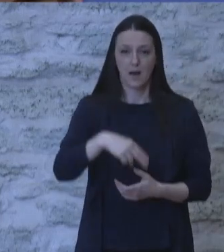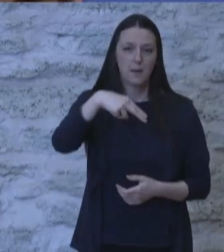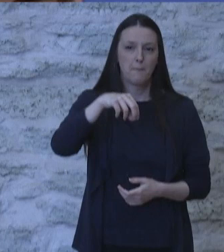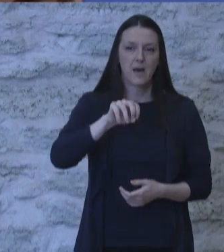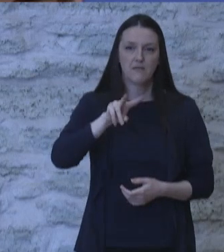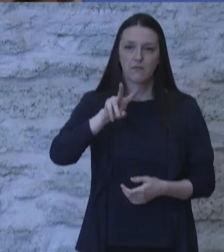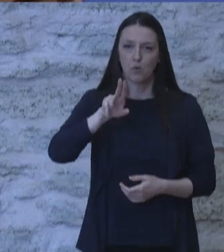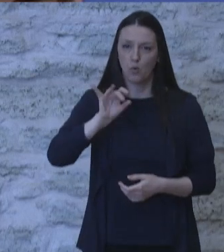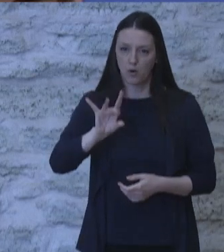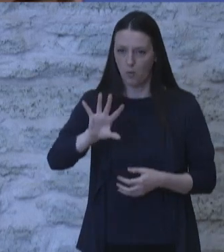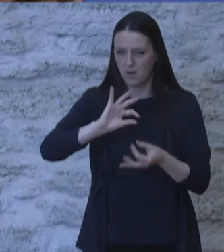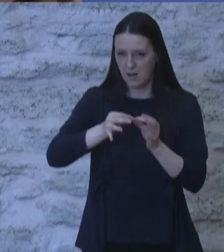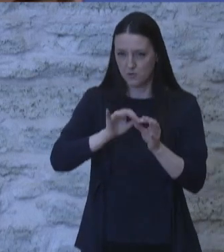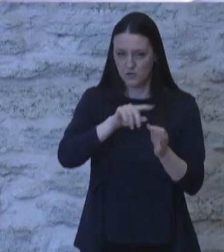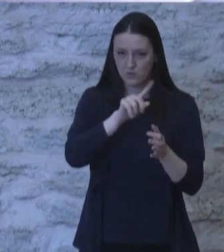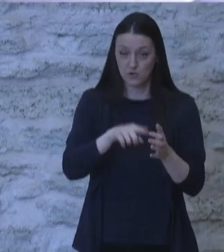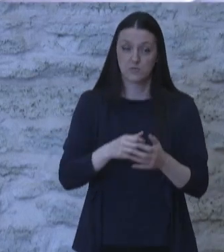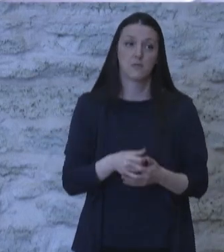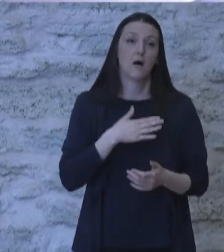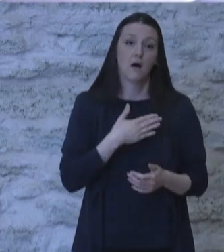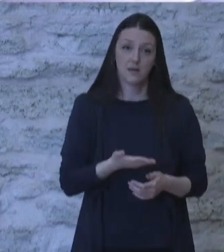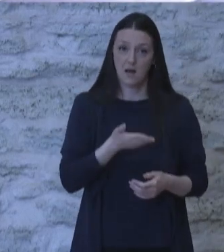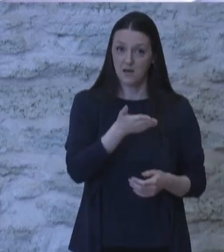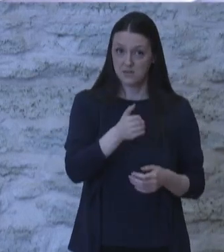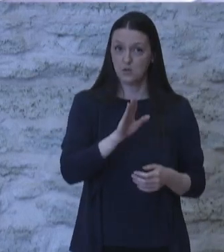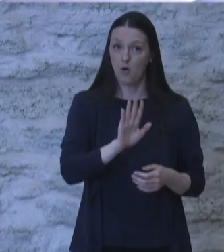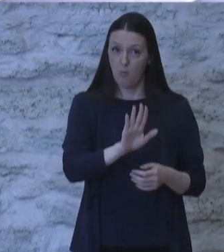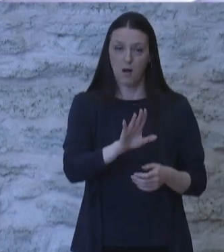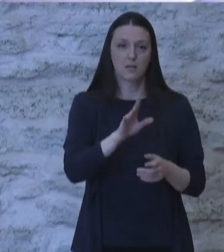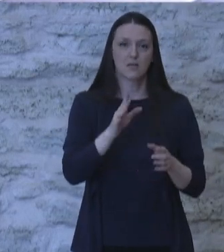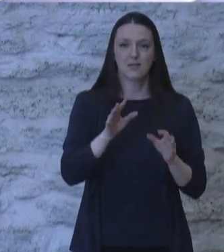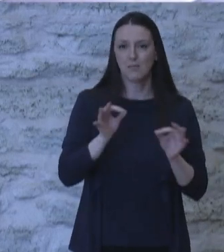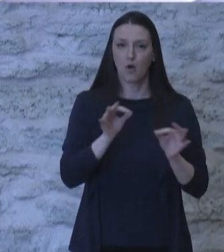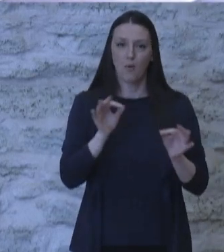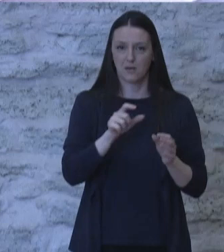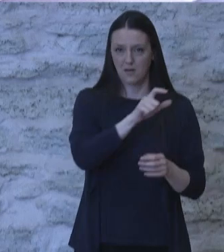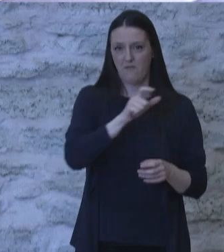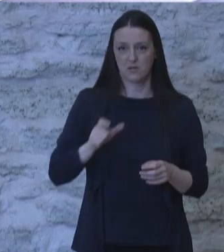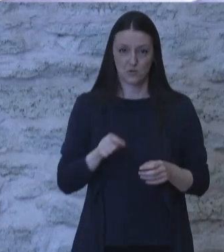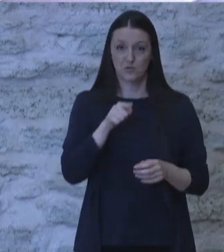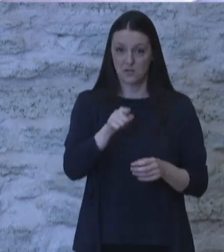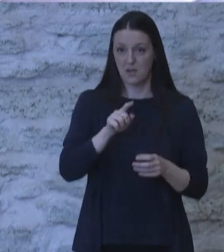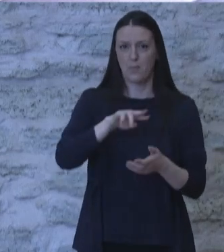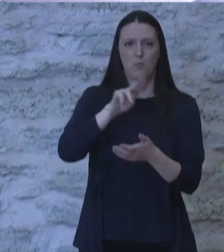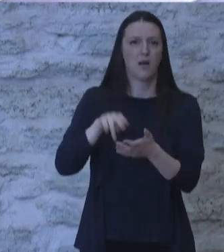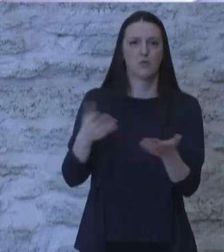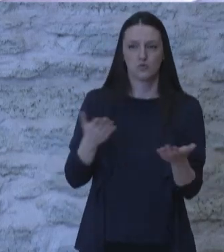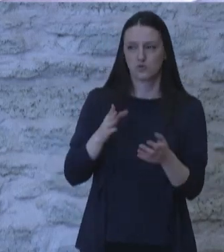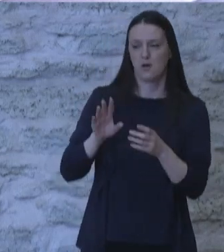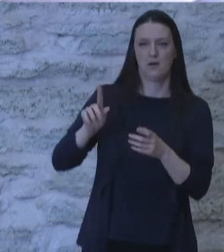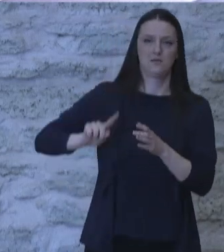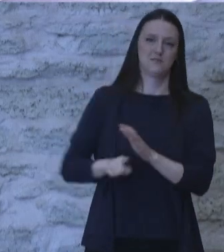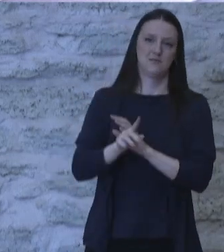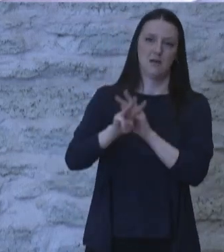küsimus, palun. Aitäh, Jüri, et sinu poolt igati diplomaatiline vastus, et see probleem ongi ju sinu paremal käelistuvas siseministriksest